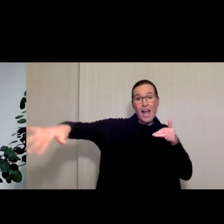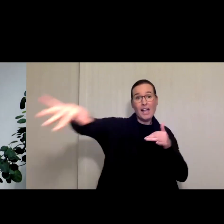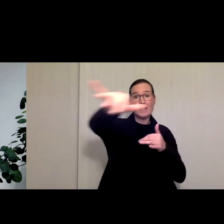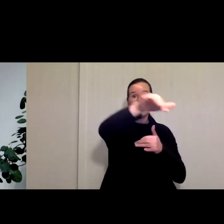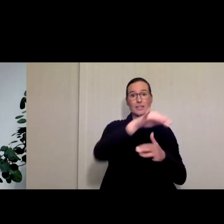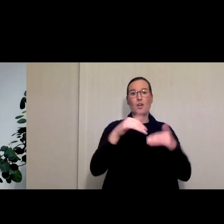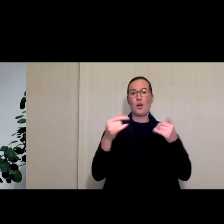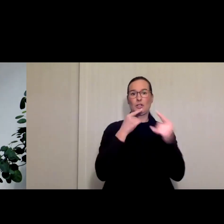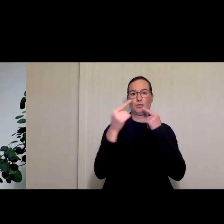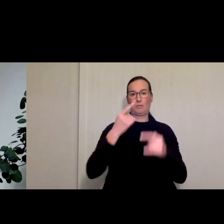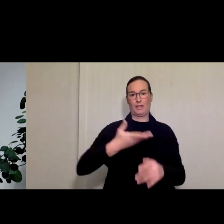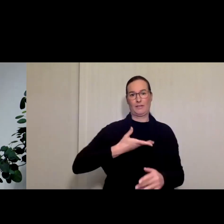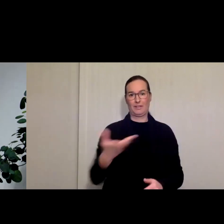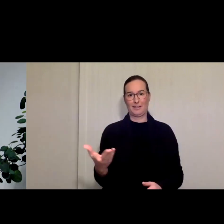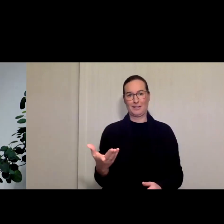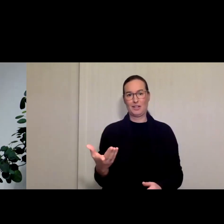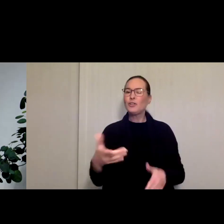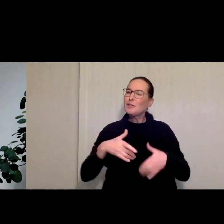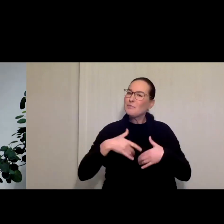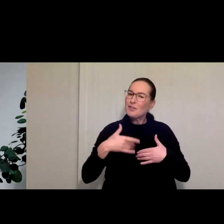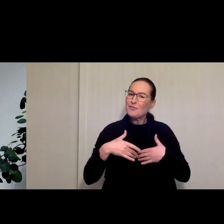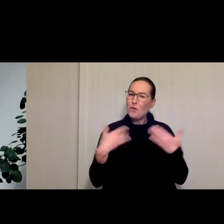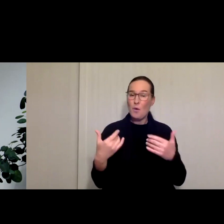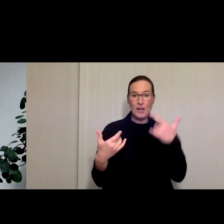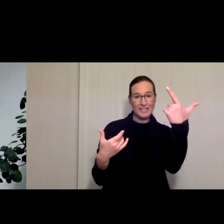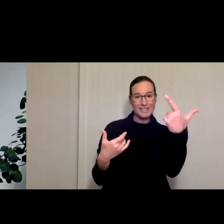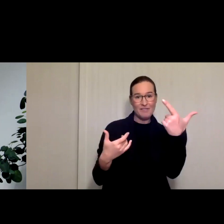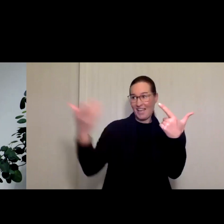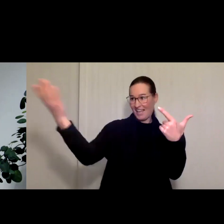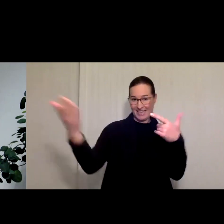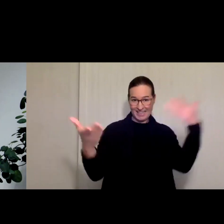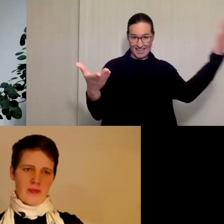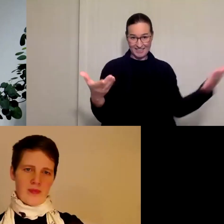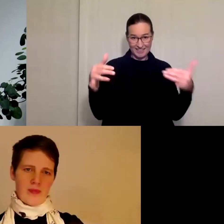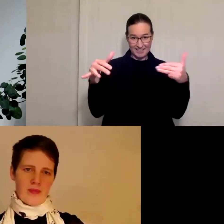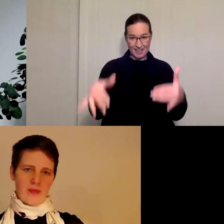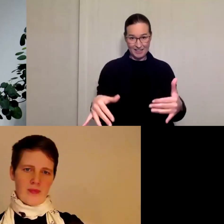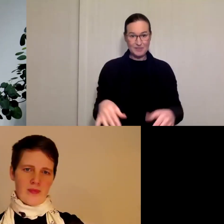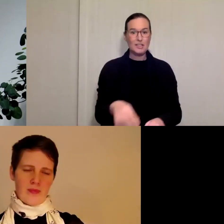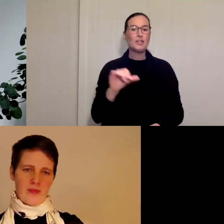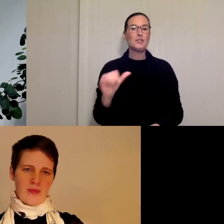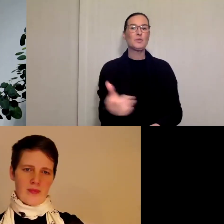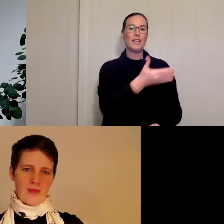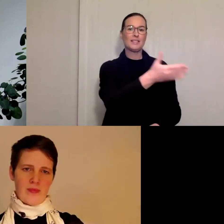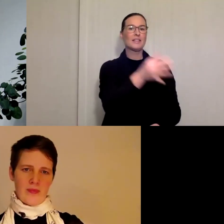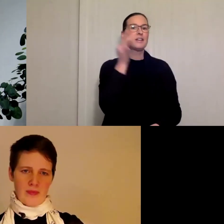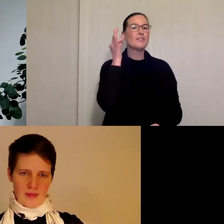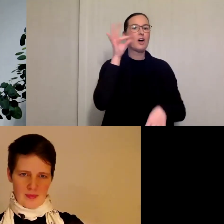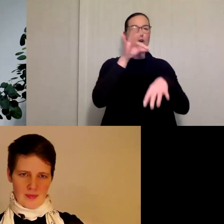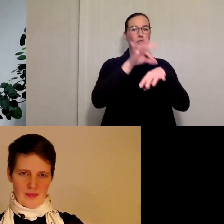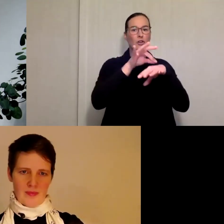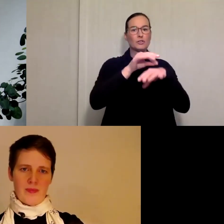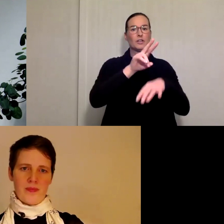mich ganz besonders, dass wir zwei Gäste haben. Und zwar zuallererst Frau Dr.